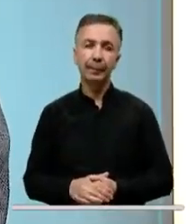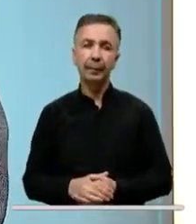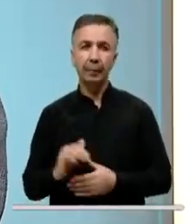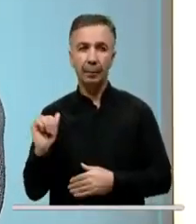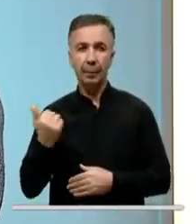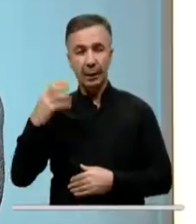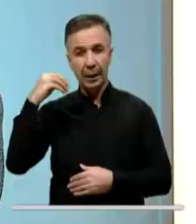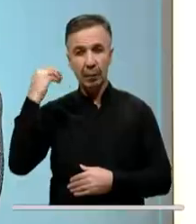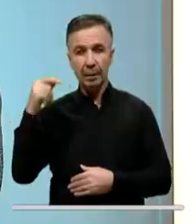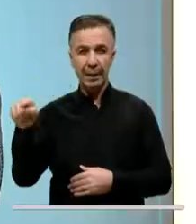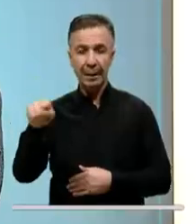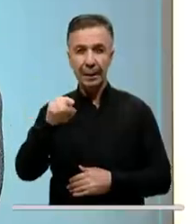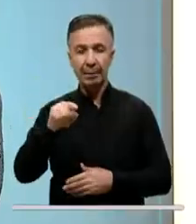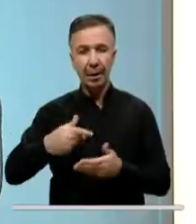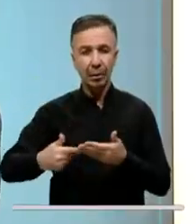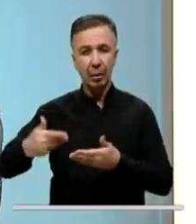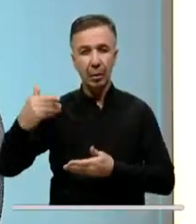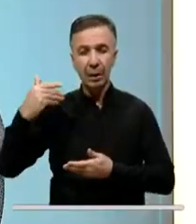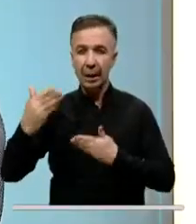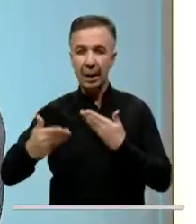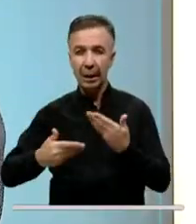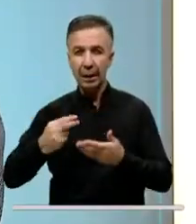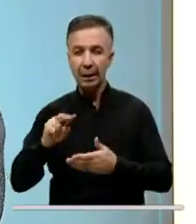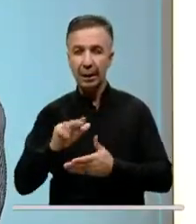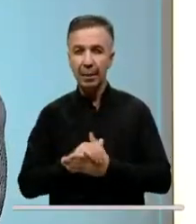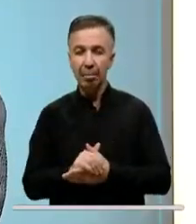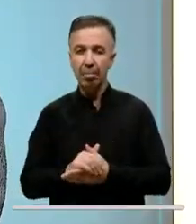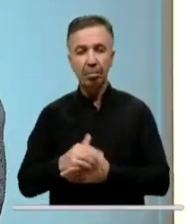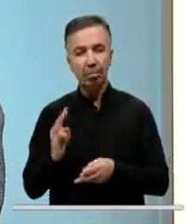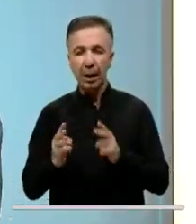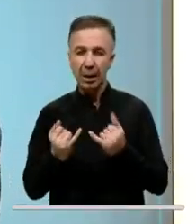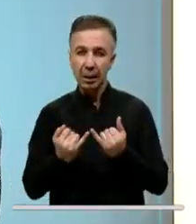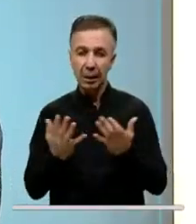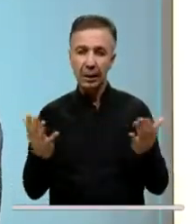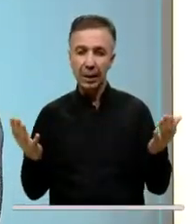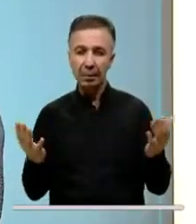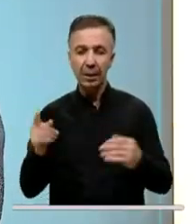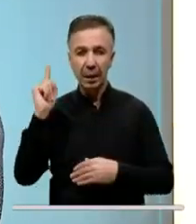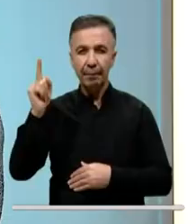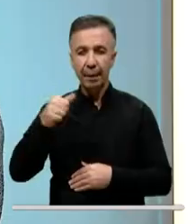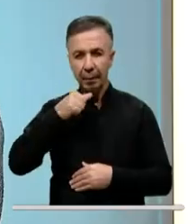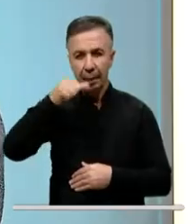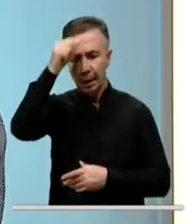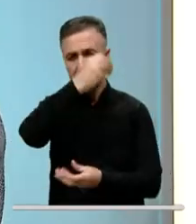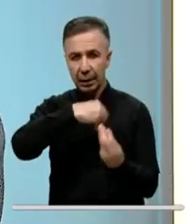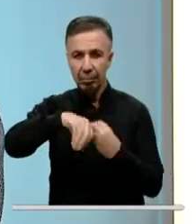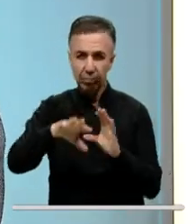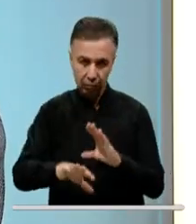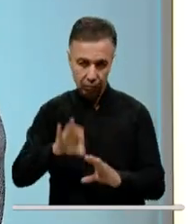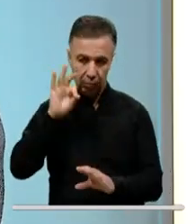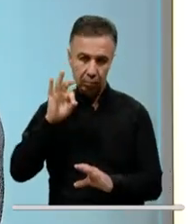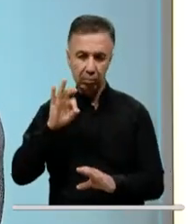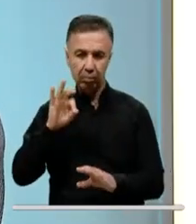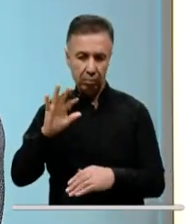Muhterem hocam, sizin de biraz önce bahsettiğiniz gibi bazı kardeşlerimize Rabbim nasip eyledi.